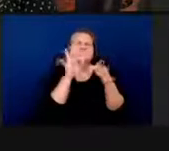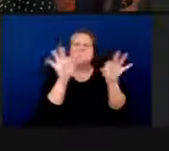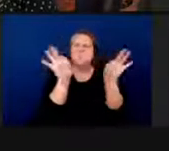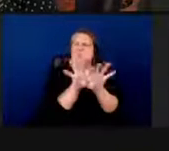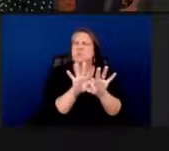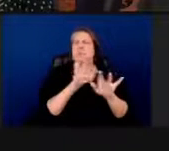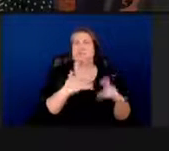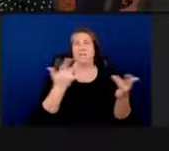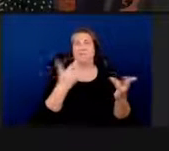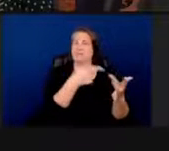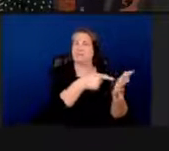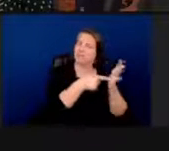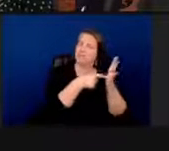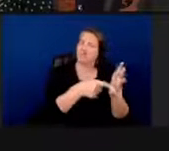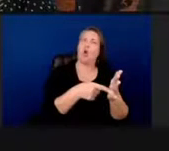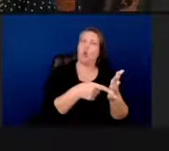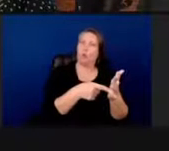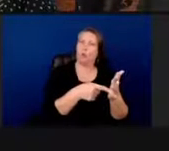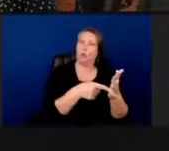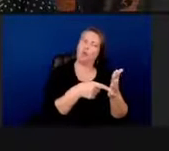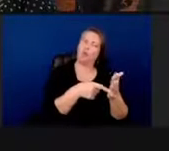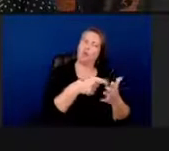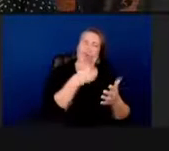هذا الحدث.